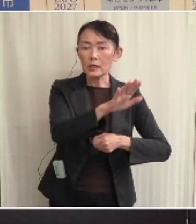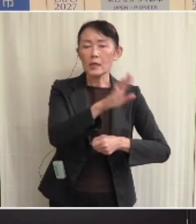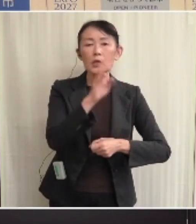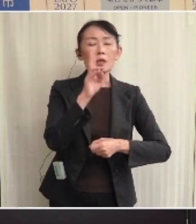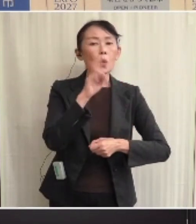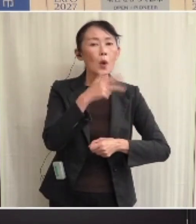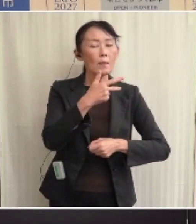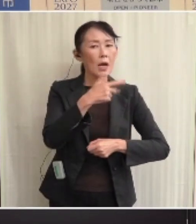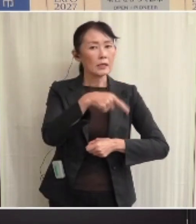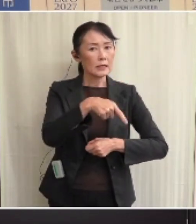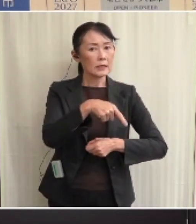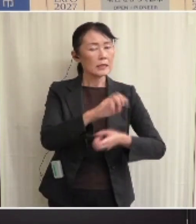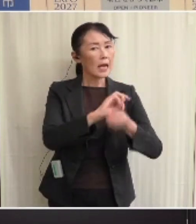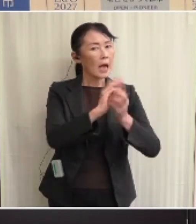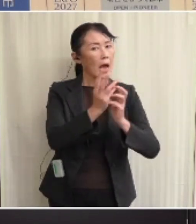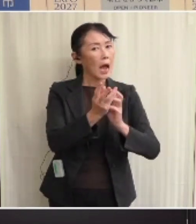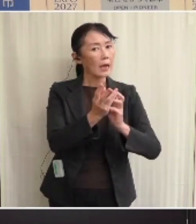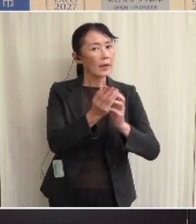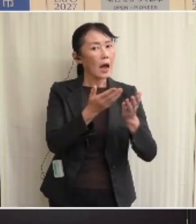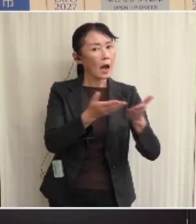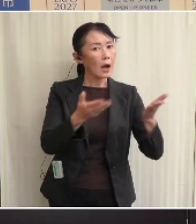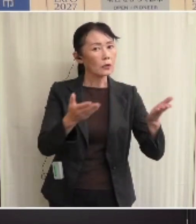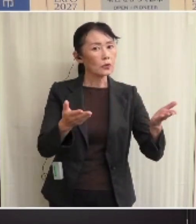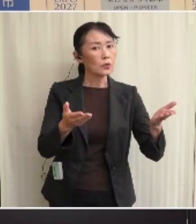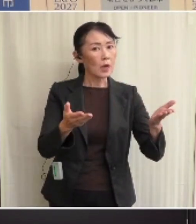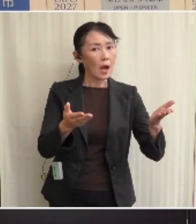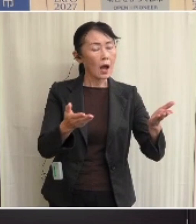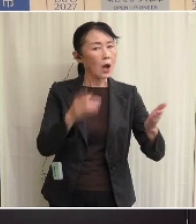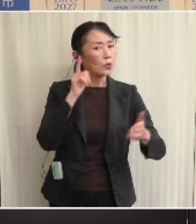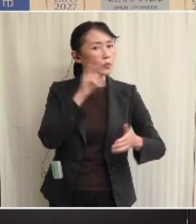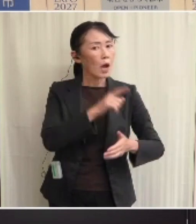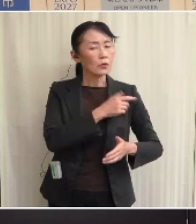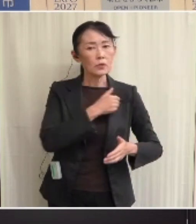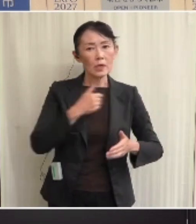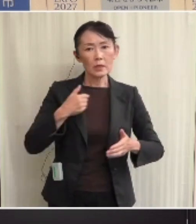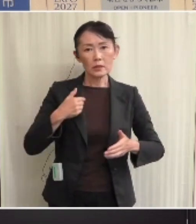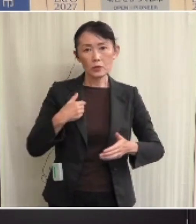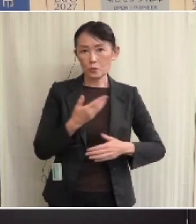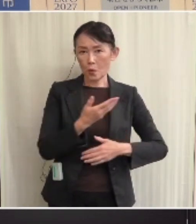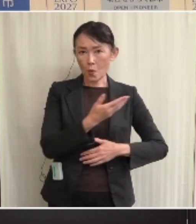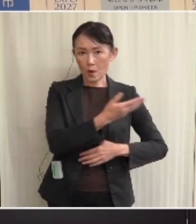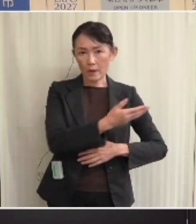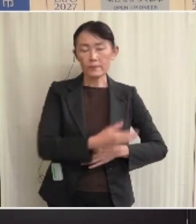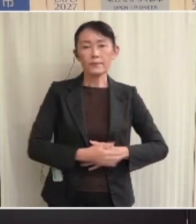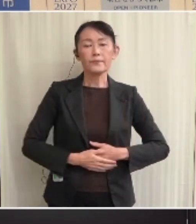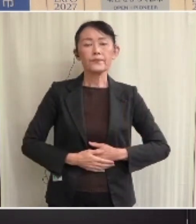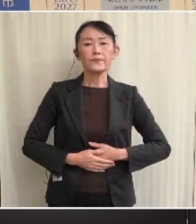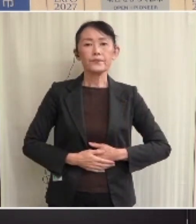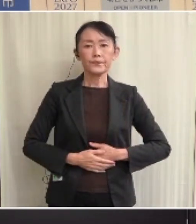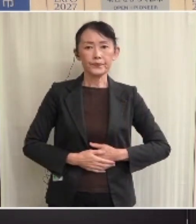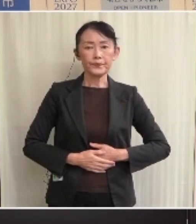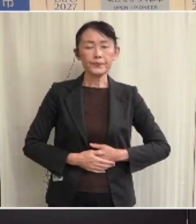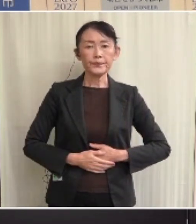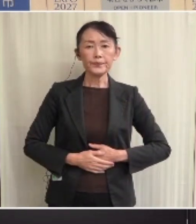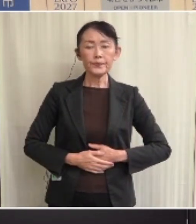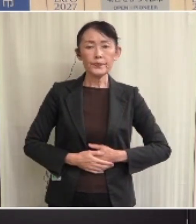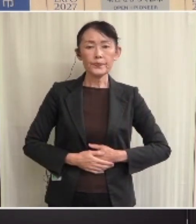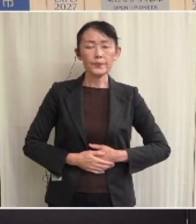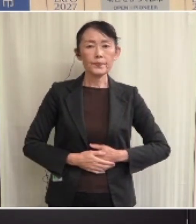横浜で、花博がうまく開催することができるのでしょう